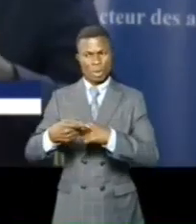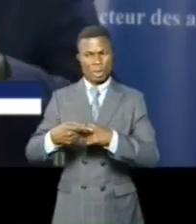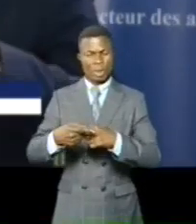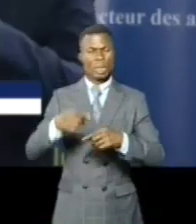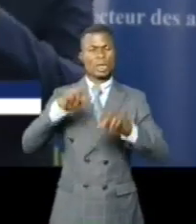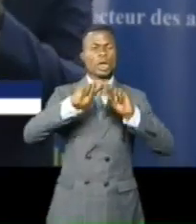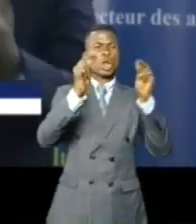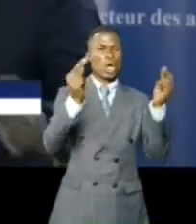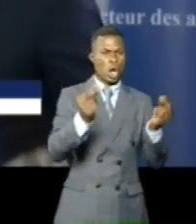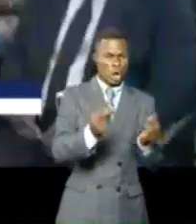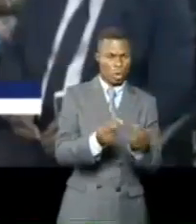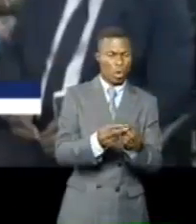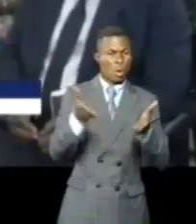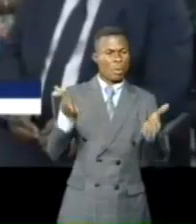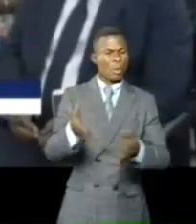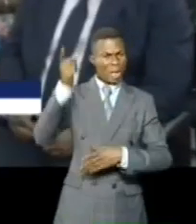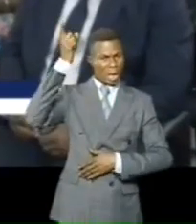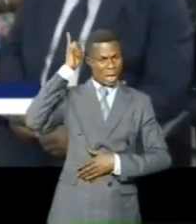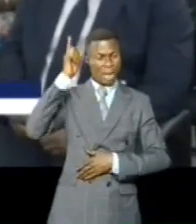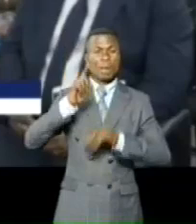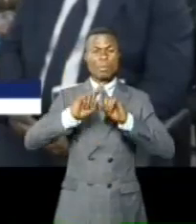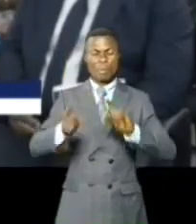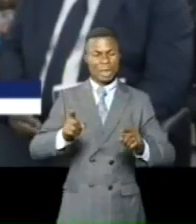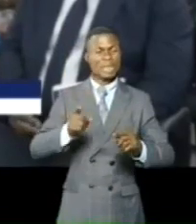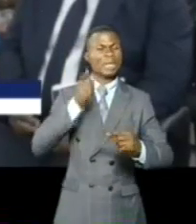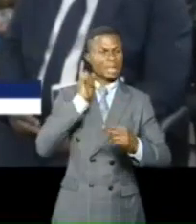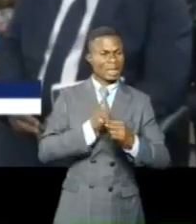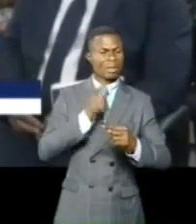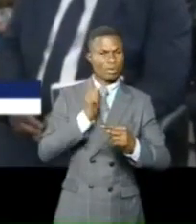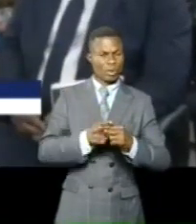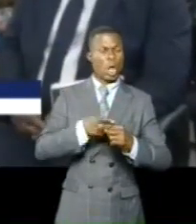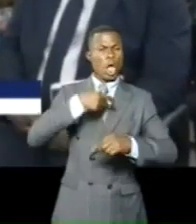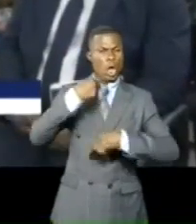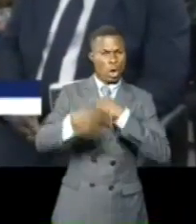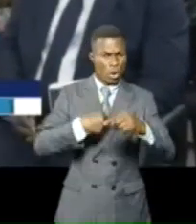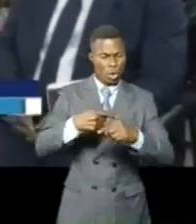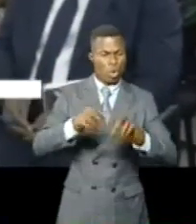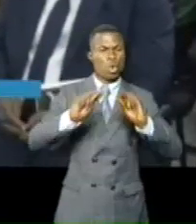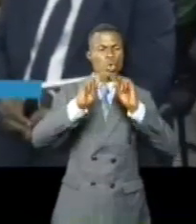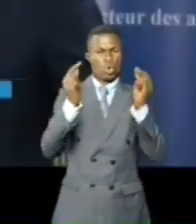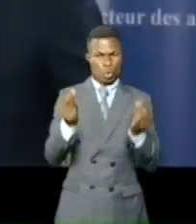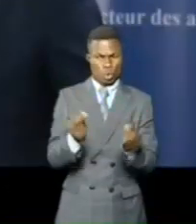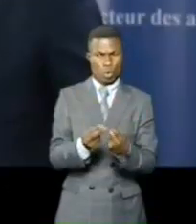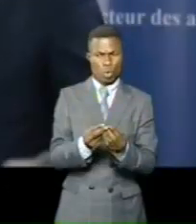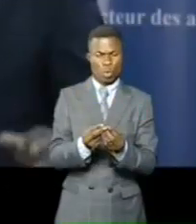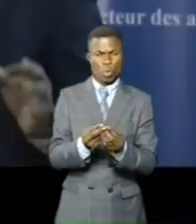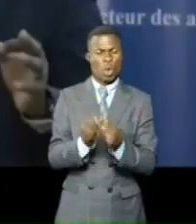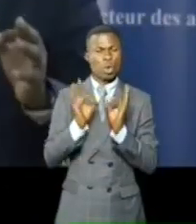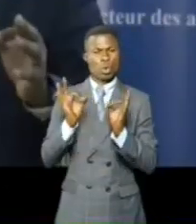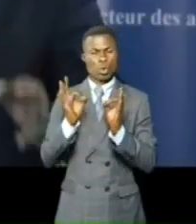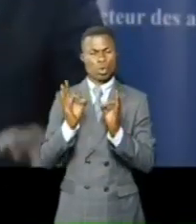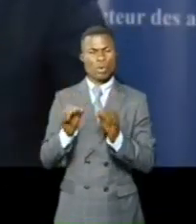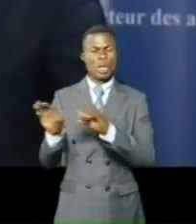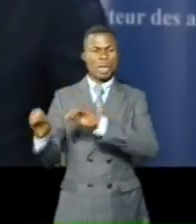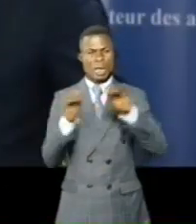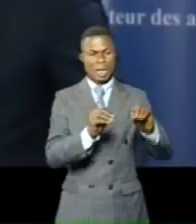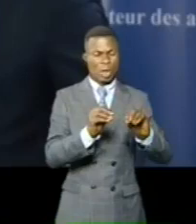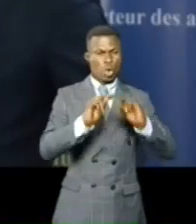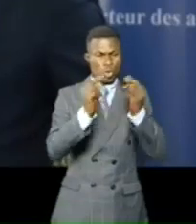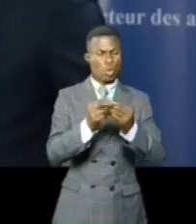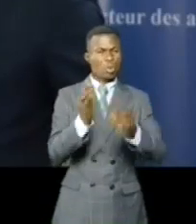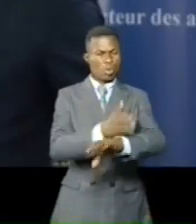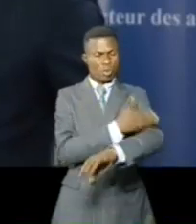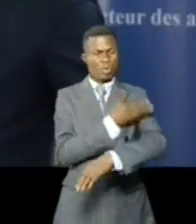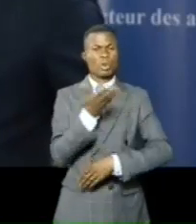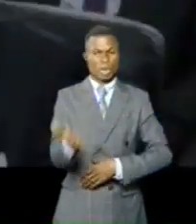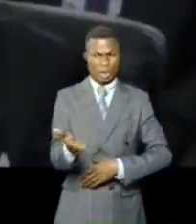d'une structure qui a toujours existé. Mais c'est extrêmement difficile de commencer une structure et de mettre cette structure sur